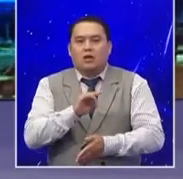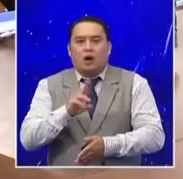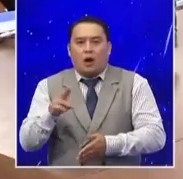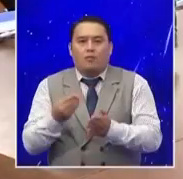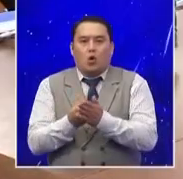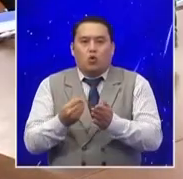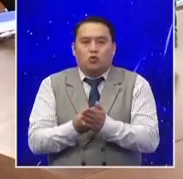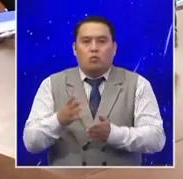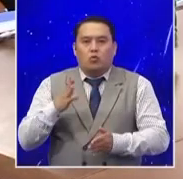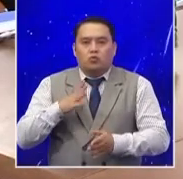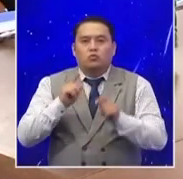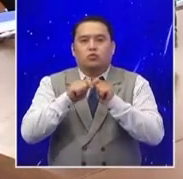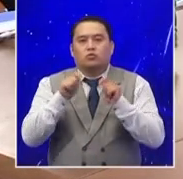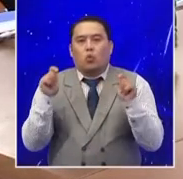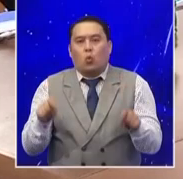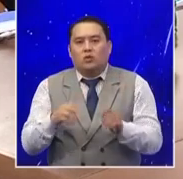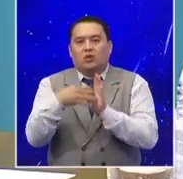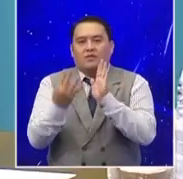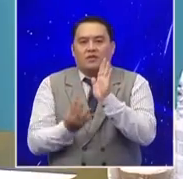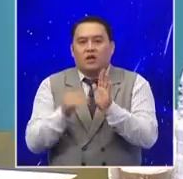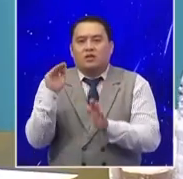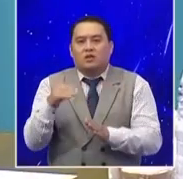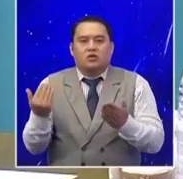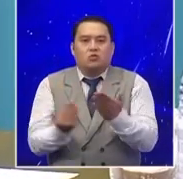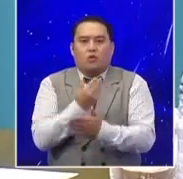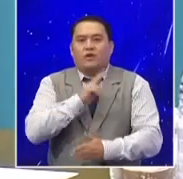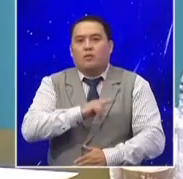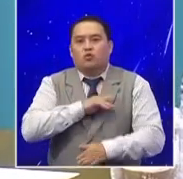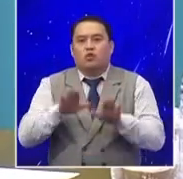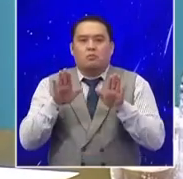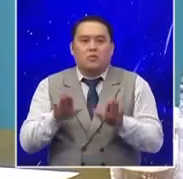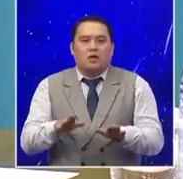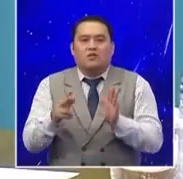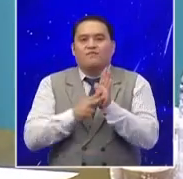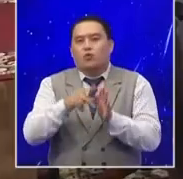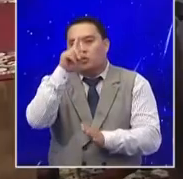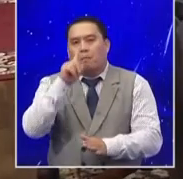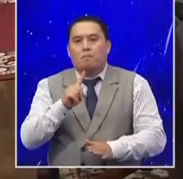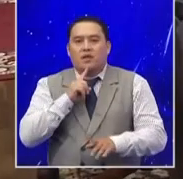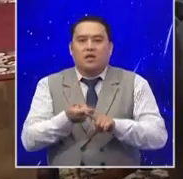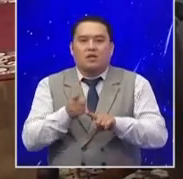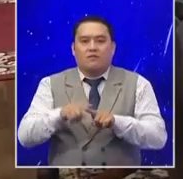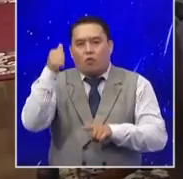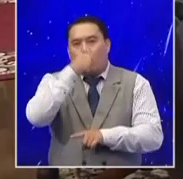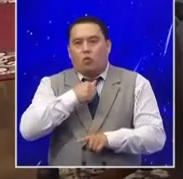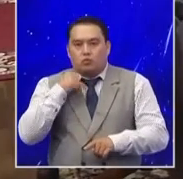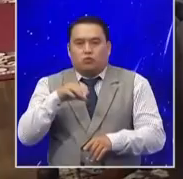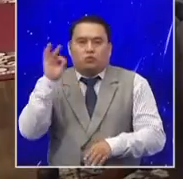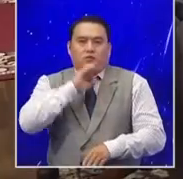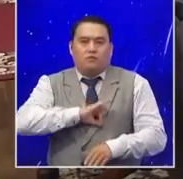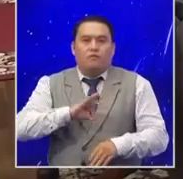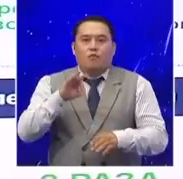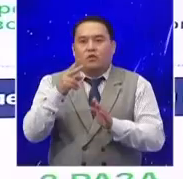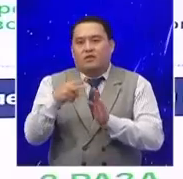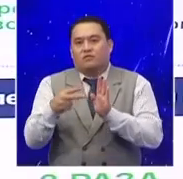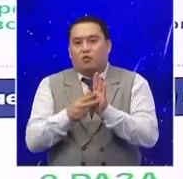в республике будет создано порядка 19 тысяч новых рабочих мест. За 8 месяцев текущего года в эксплуатацию введены